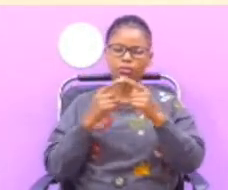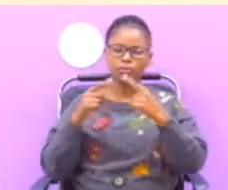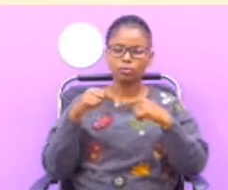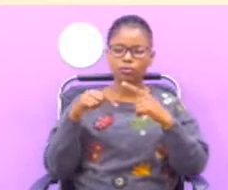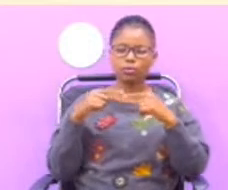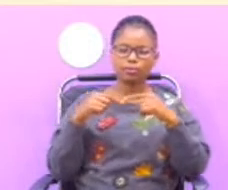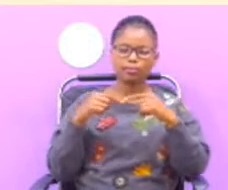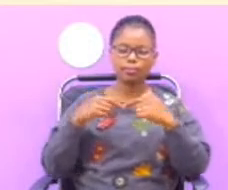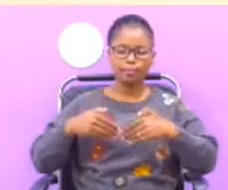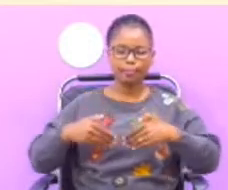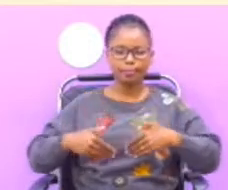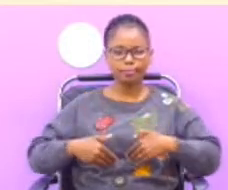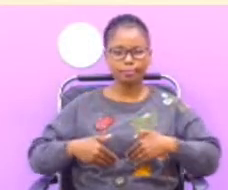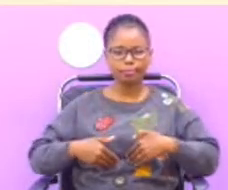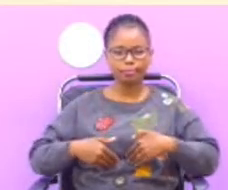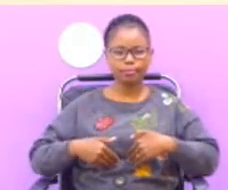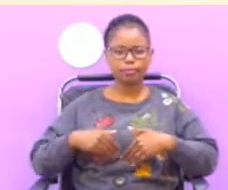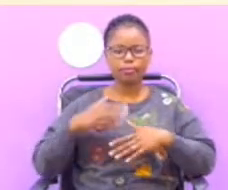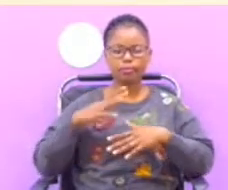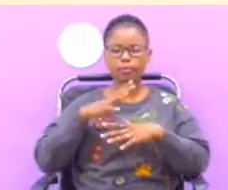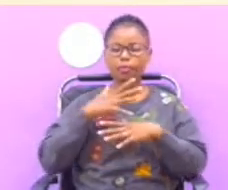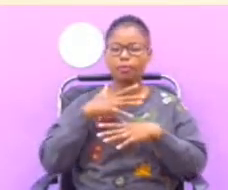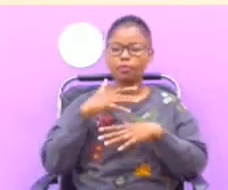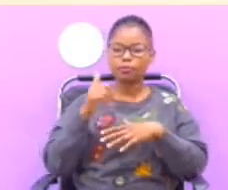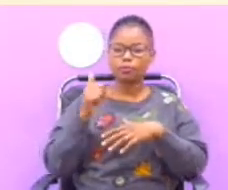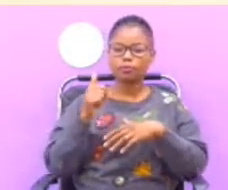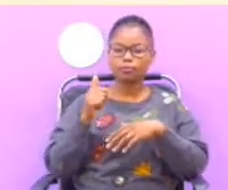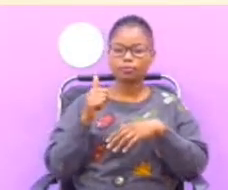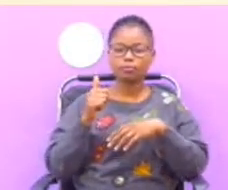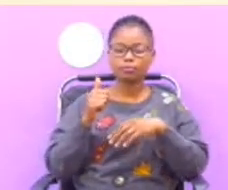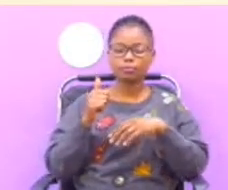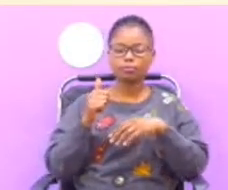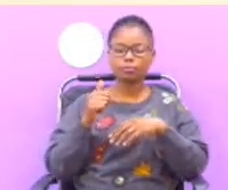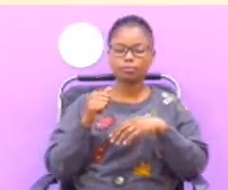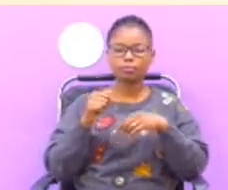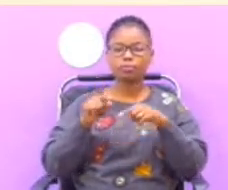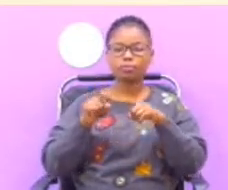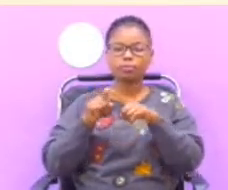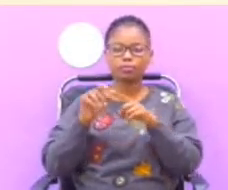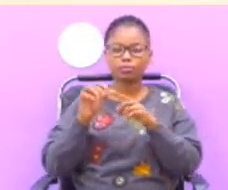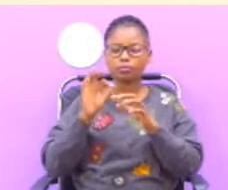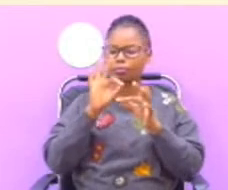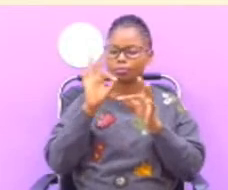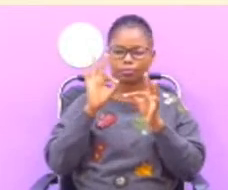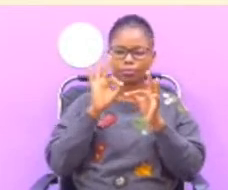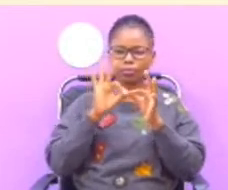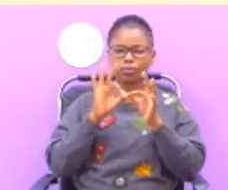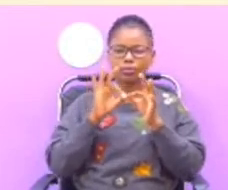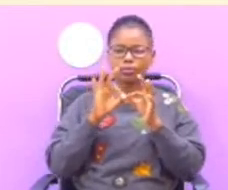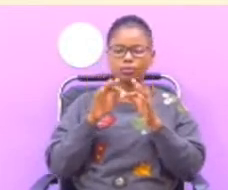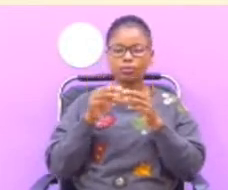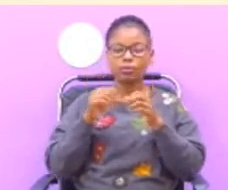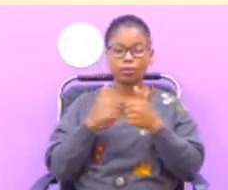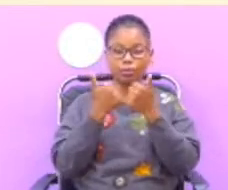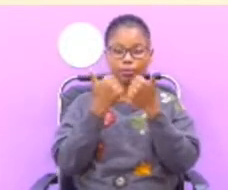ukoria nake ukoreire tu na kaingi na kaingi ni uthie ugakoraga maundu maria aritie ni maundu ni mafiu fiu